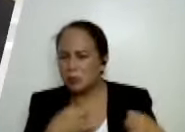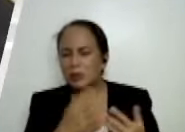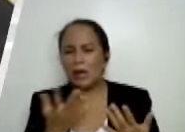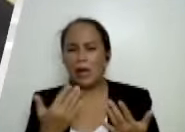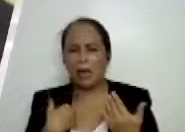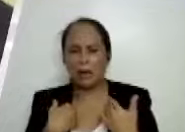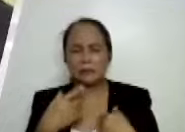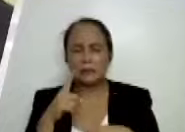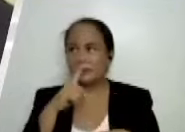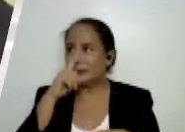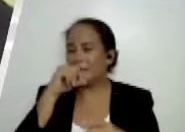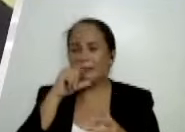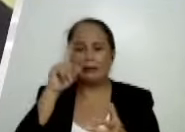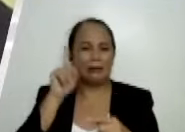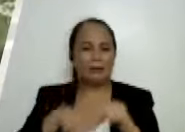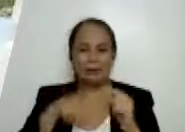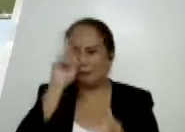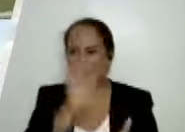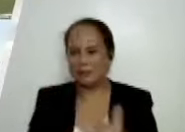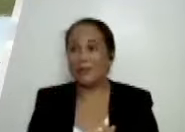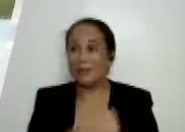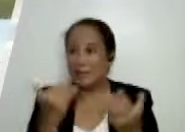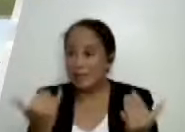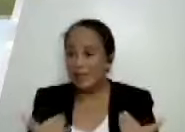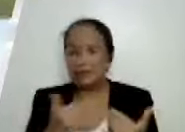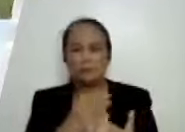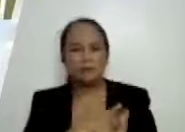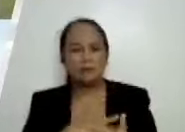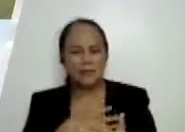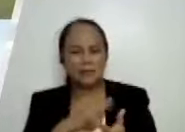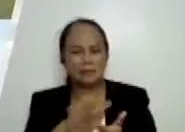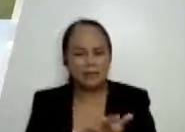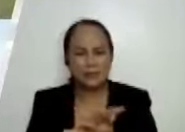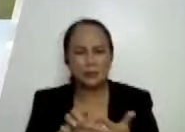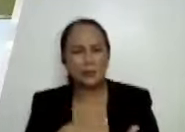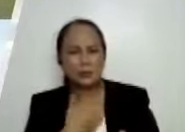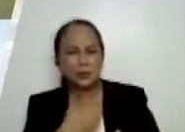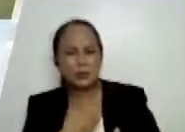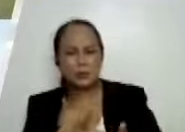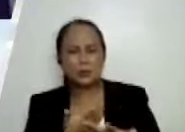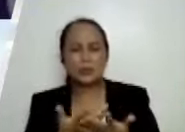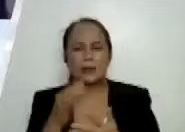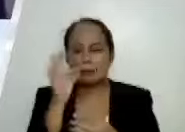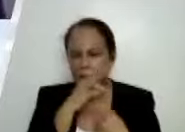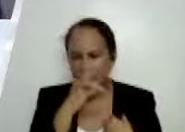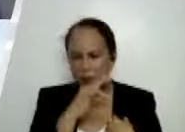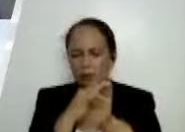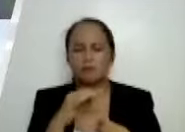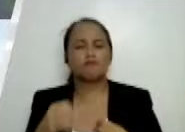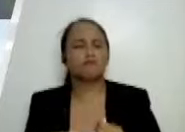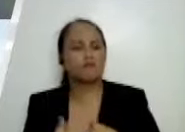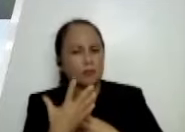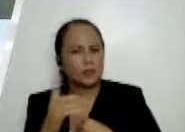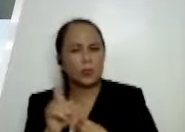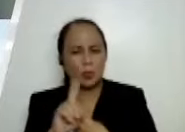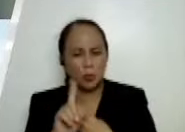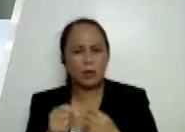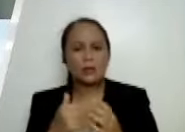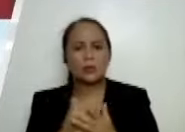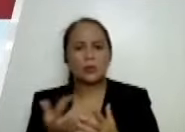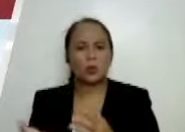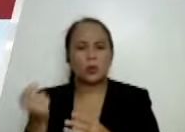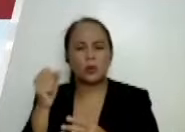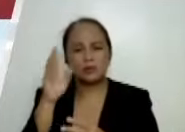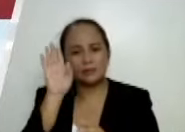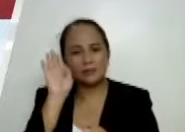na, nag-mixed emotion po. Bukod sa mga Pilipino, inspirasyon ni Ira ang kanyang kuya Rominick